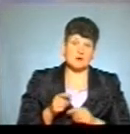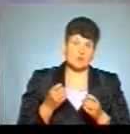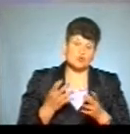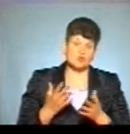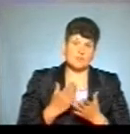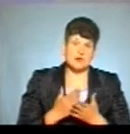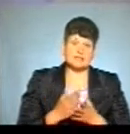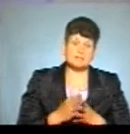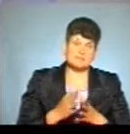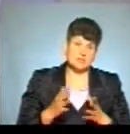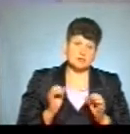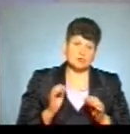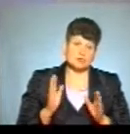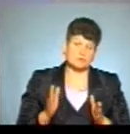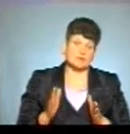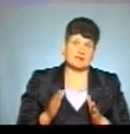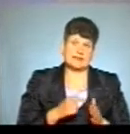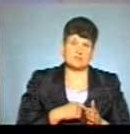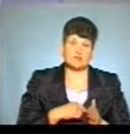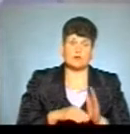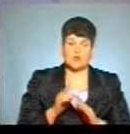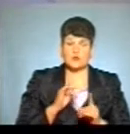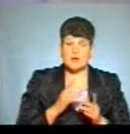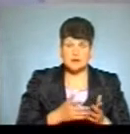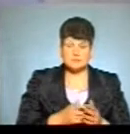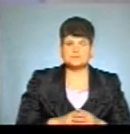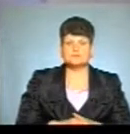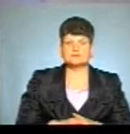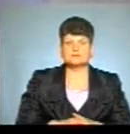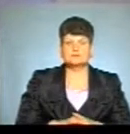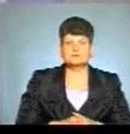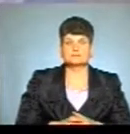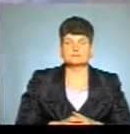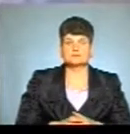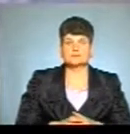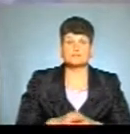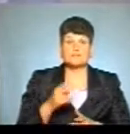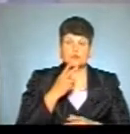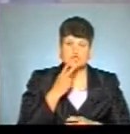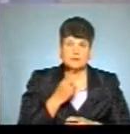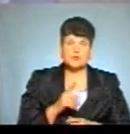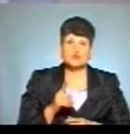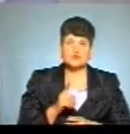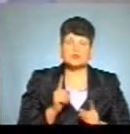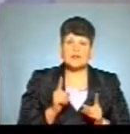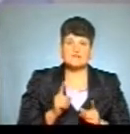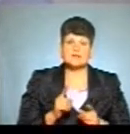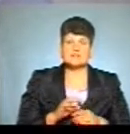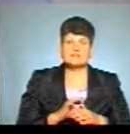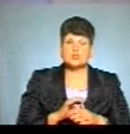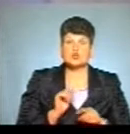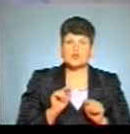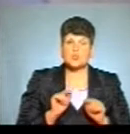більшість і можна бути депутатом Верховної Ради. Разом з тим, очевидно, що навіть фізично